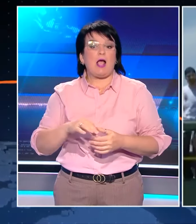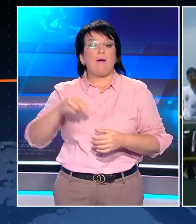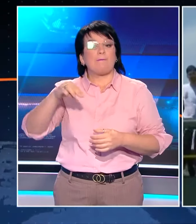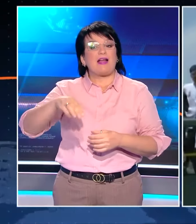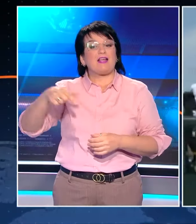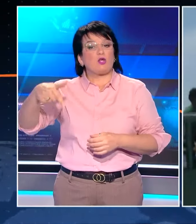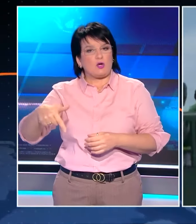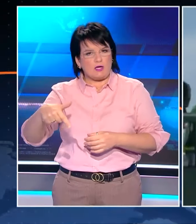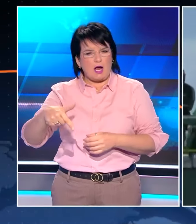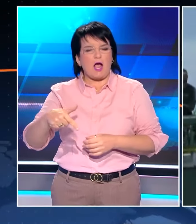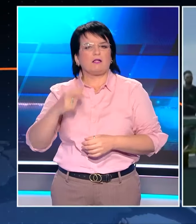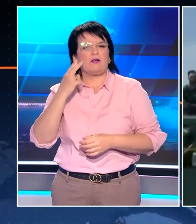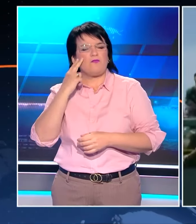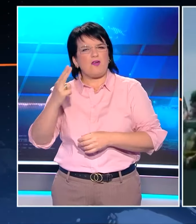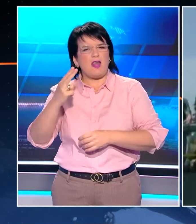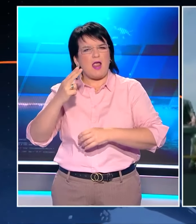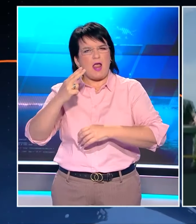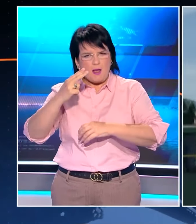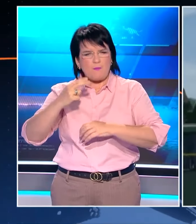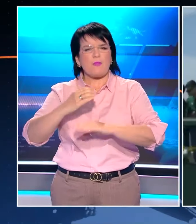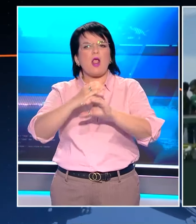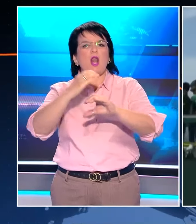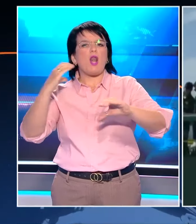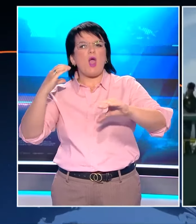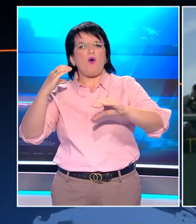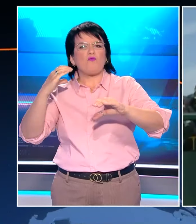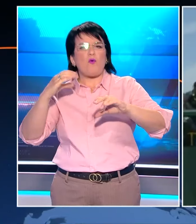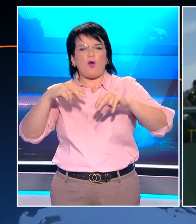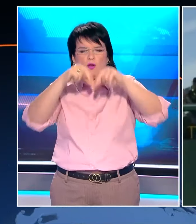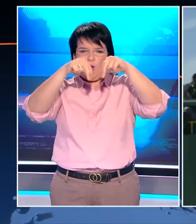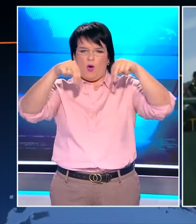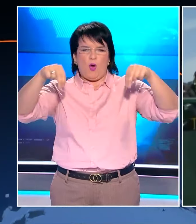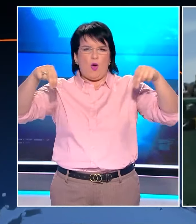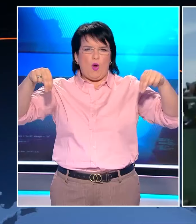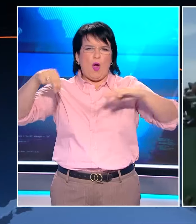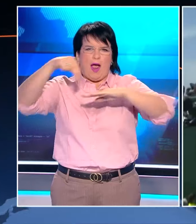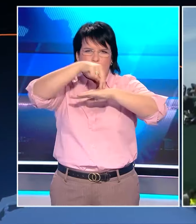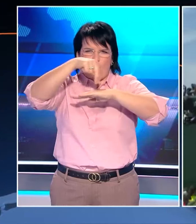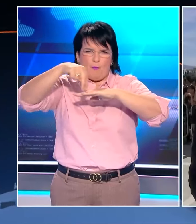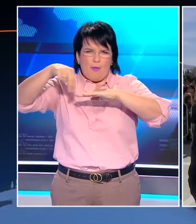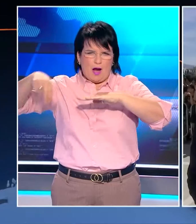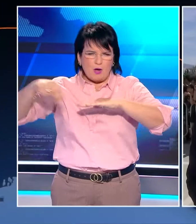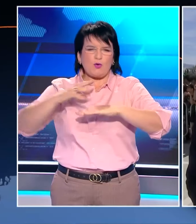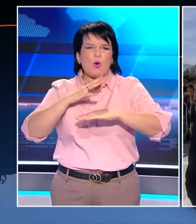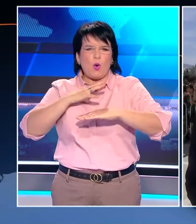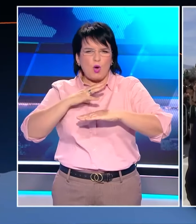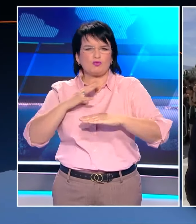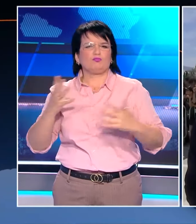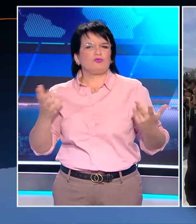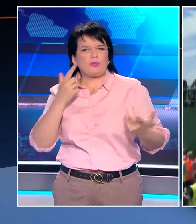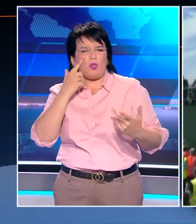που ακολουθεί το ανοιχτό λεωφορείο με την αποστολή του Παναθηναϊκού και σε λίγο θα συνδεθούμε και με τον Γιάννη Ρίγο στο ΆΚΑ.